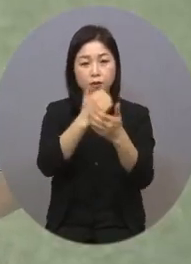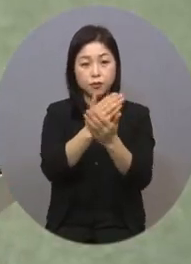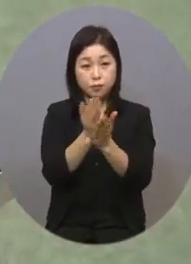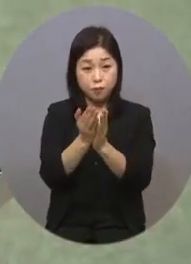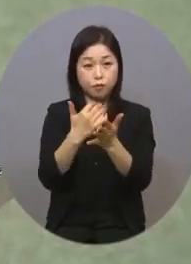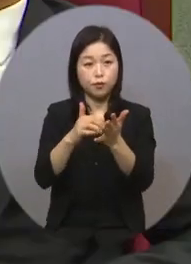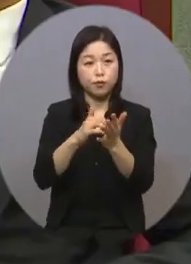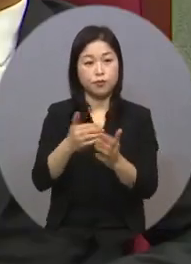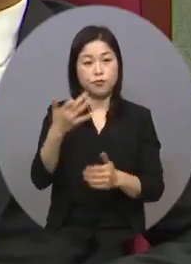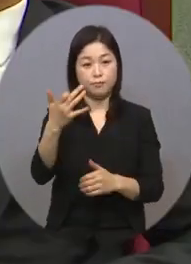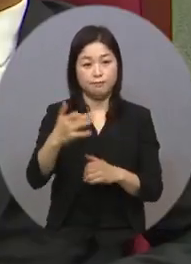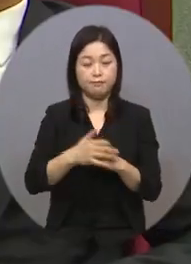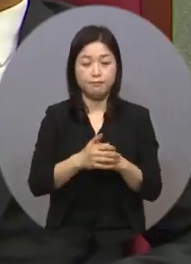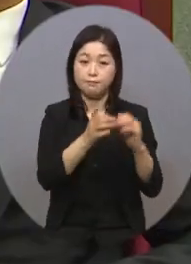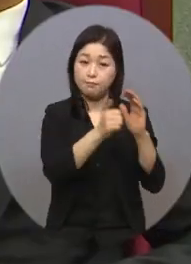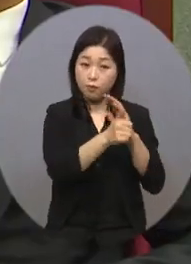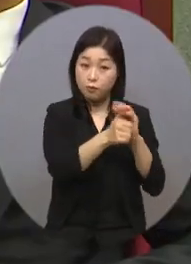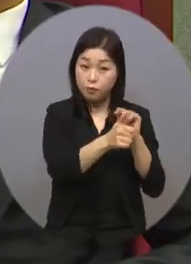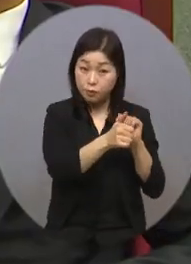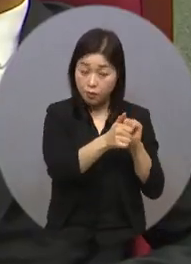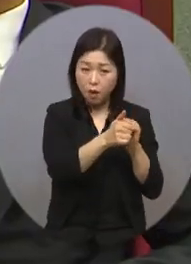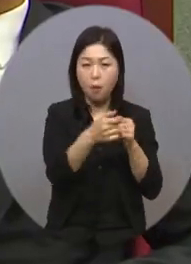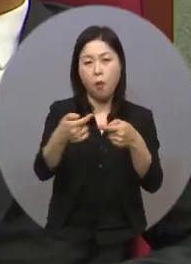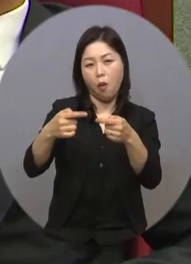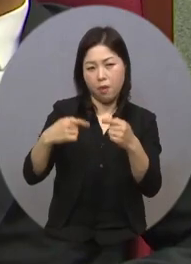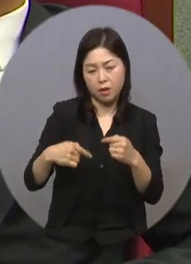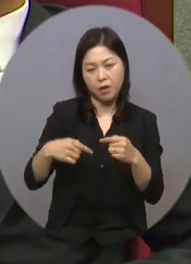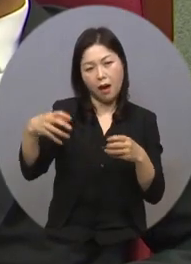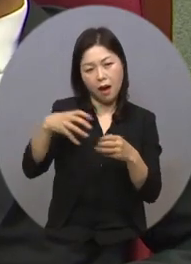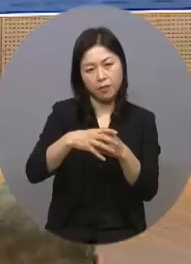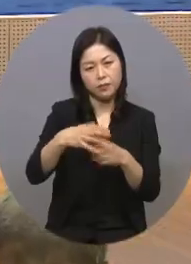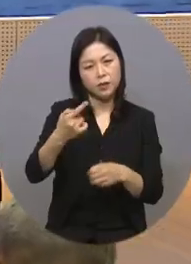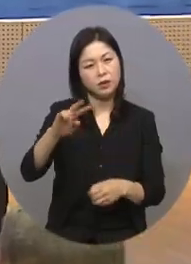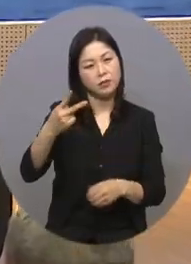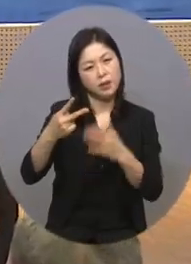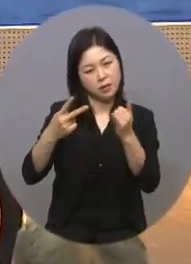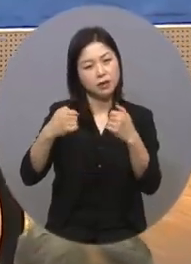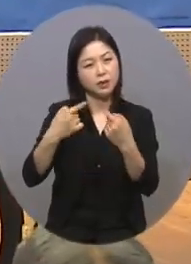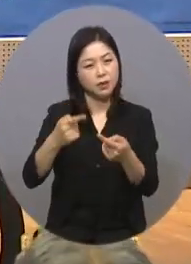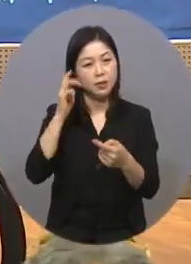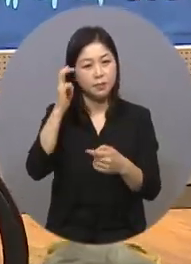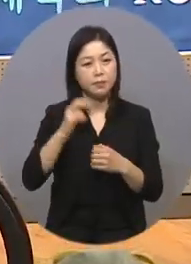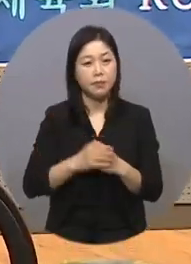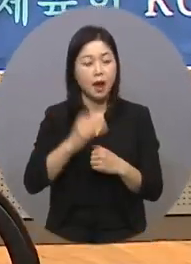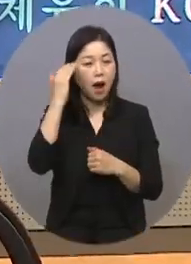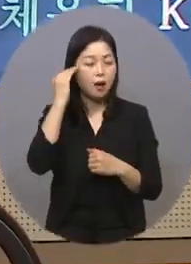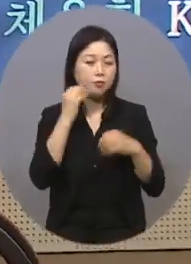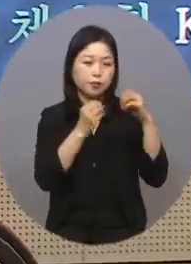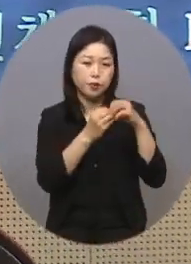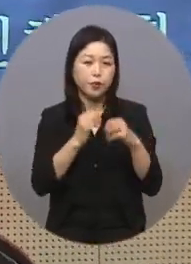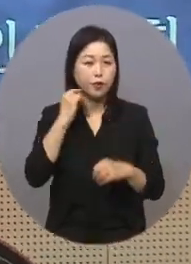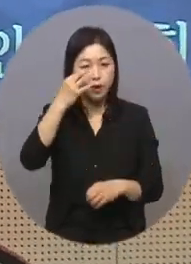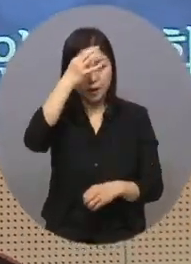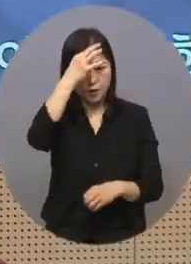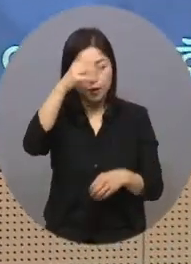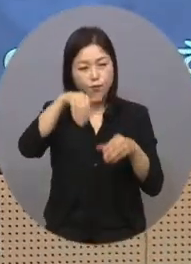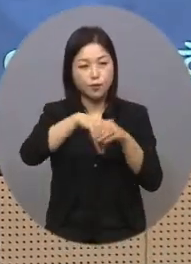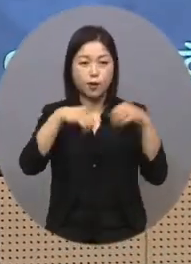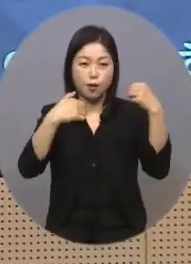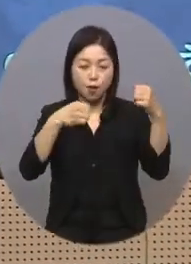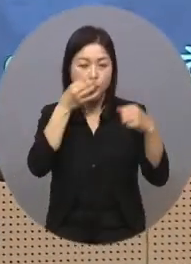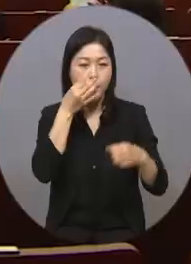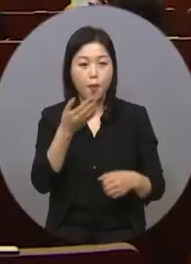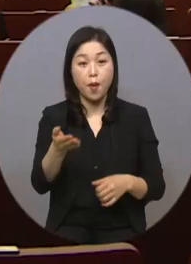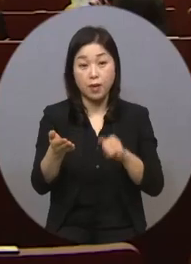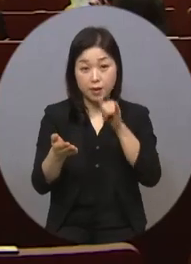19개로 선수들을 포함한 약 1,200명이 참가할 예정입니다. 한국 전통예술과 문화공연도 함께